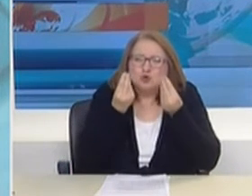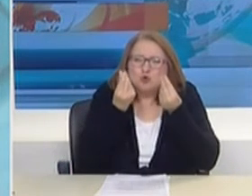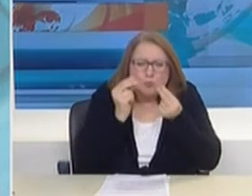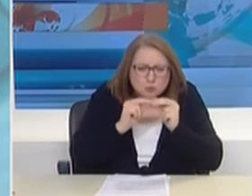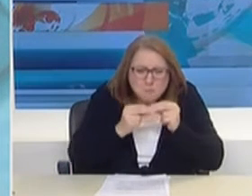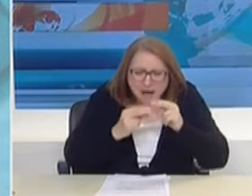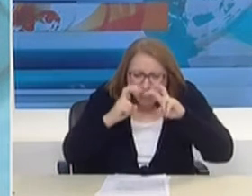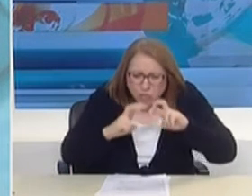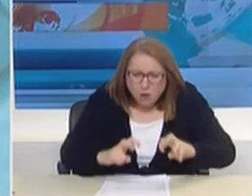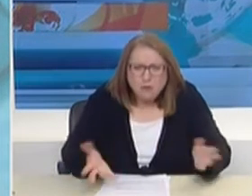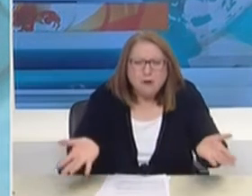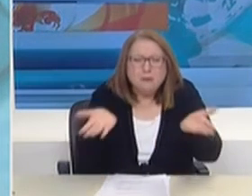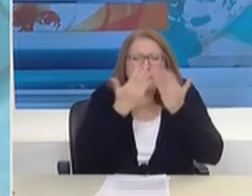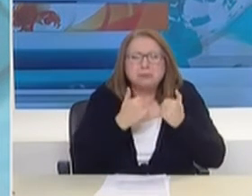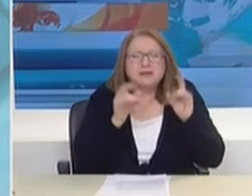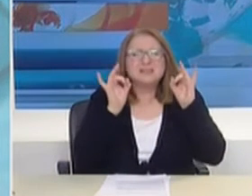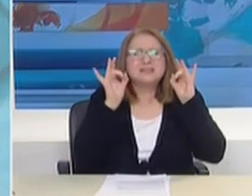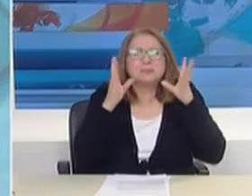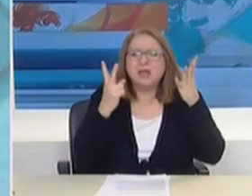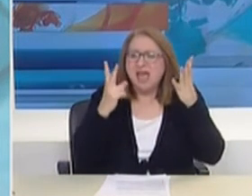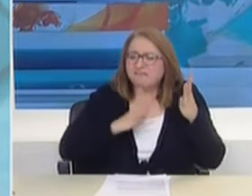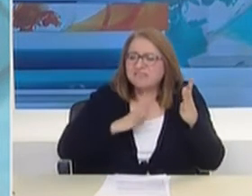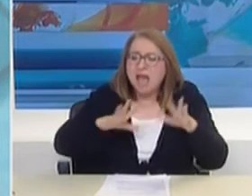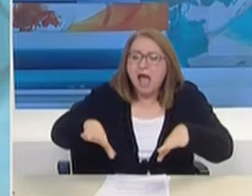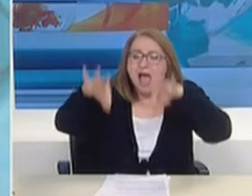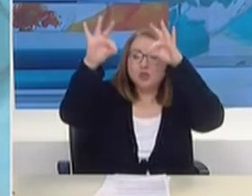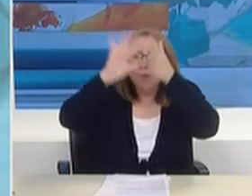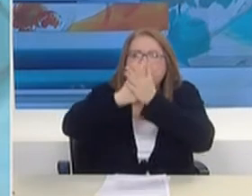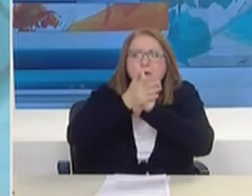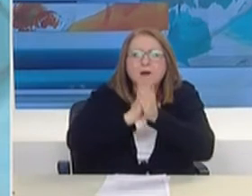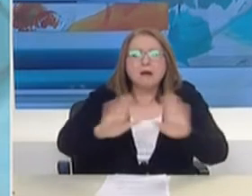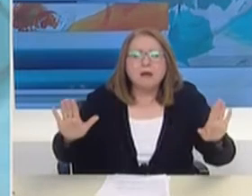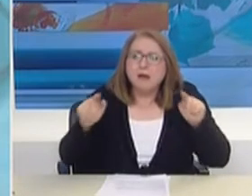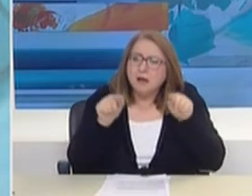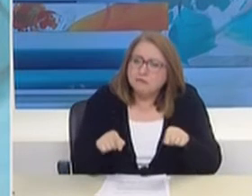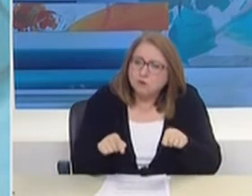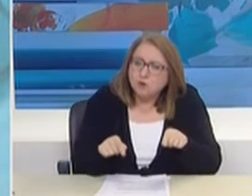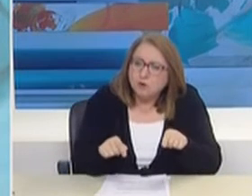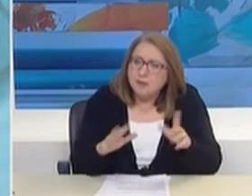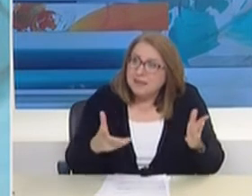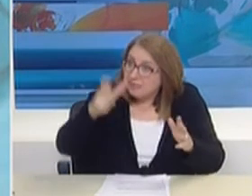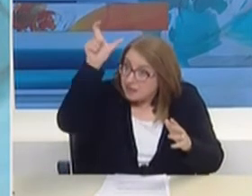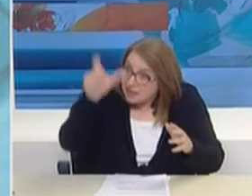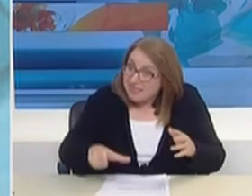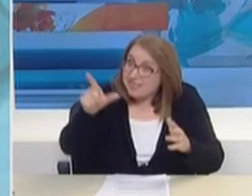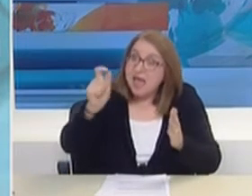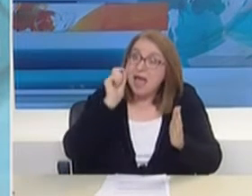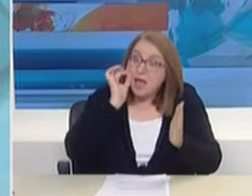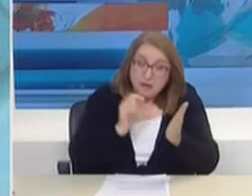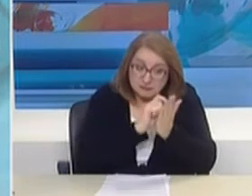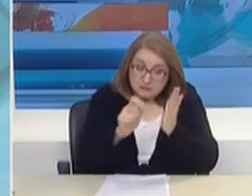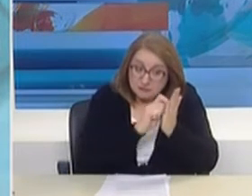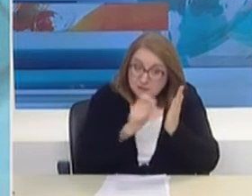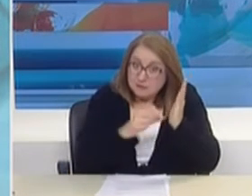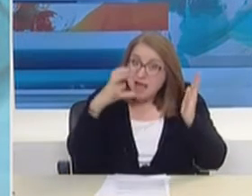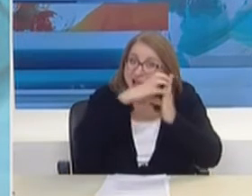αστεία στο να αποδείξει κάτι και το αναγνωρίζει και ο ίδιος. Όταν σχολιάζει τα αποτελέσματά του, το αναγνωρίζει. Δεν μπορεί λοιπόν